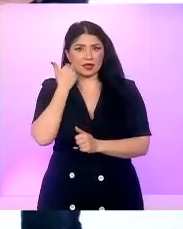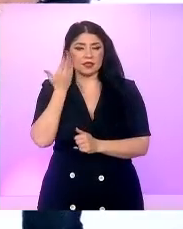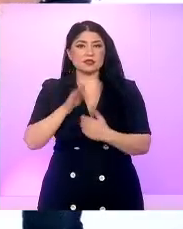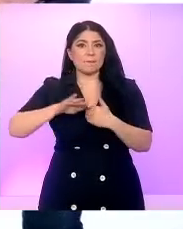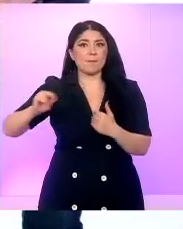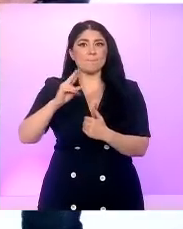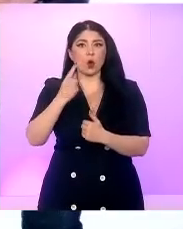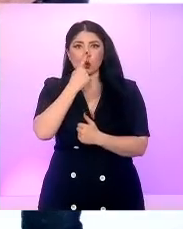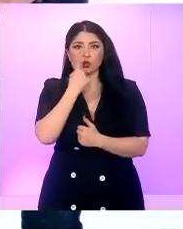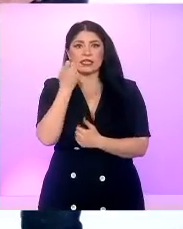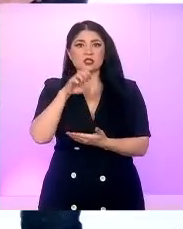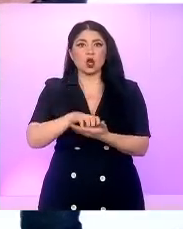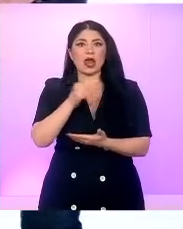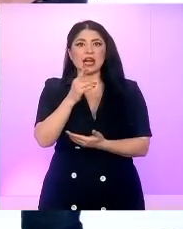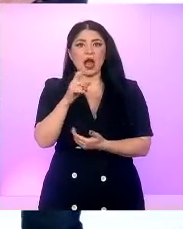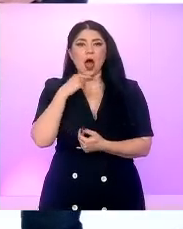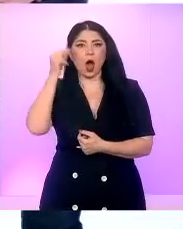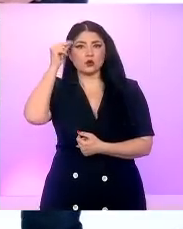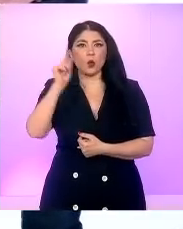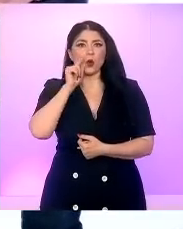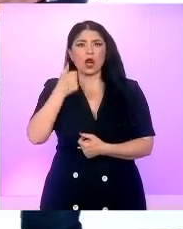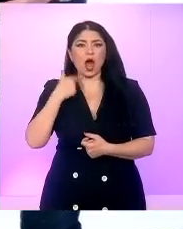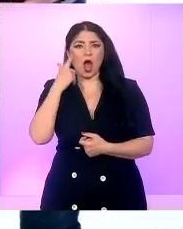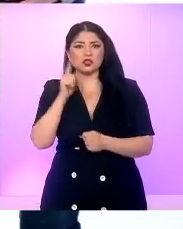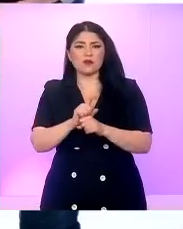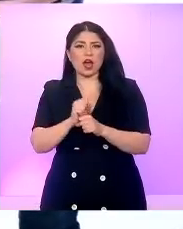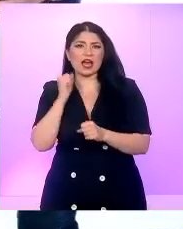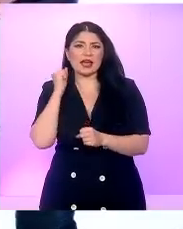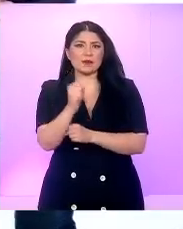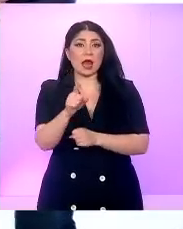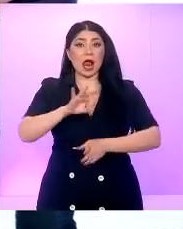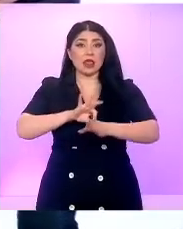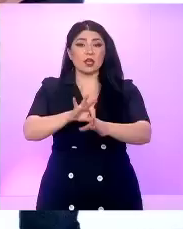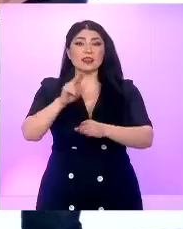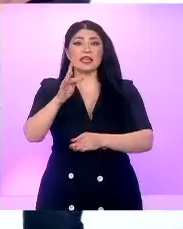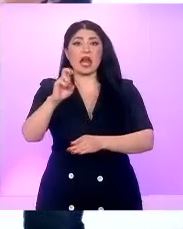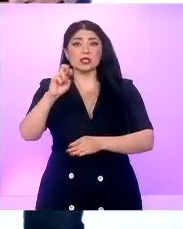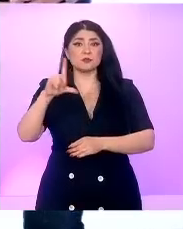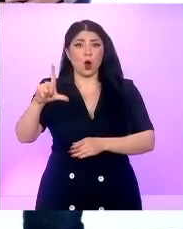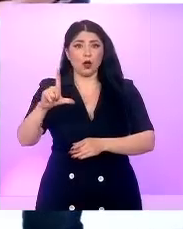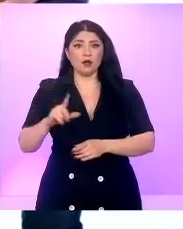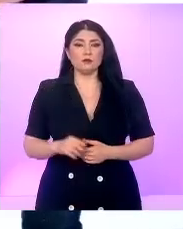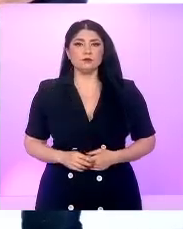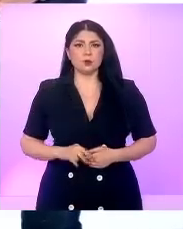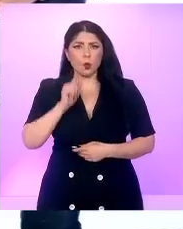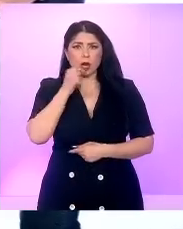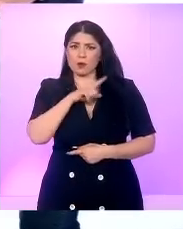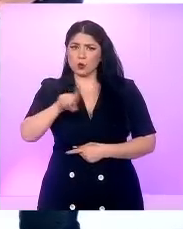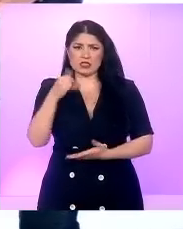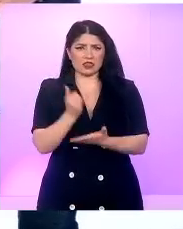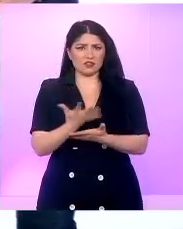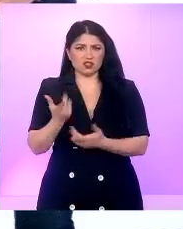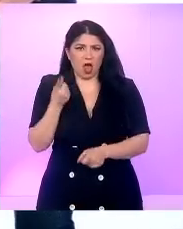din Transnistria au anunțat că Ucraina a pus la cale o tentativă de asasinare a liderului de la Tiraspol. Kievul a negat astfel